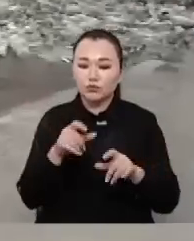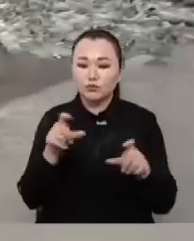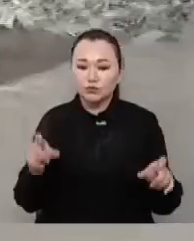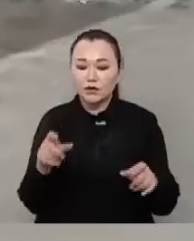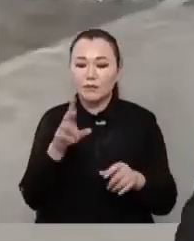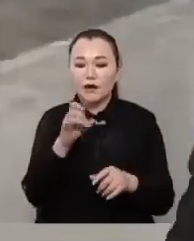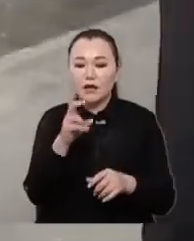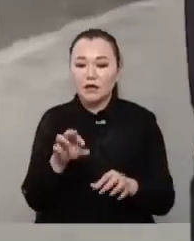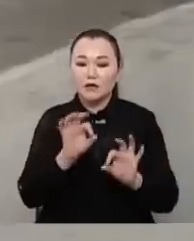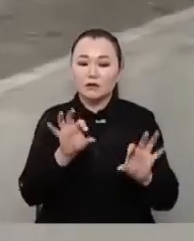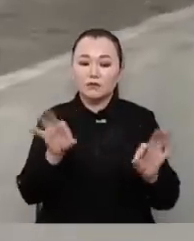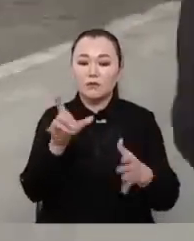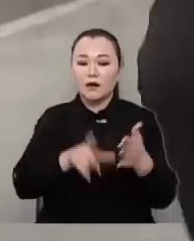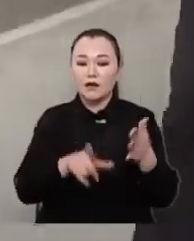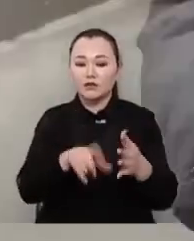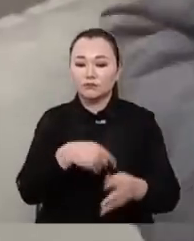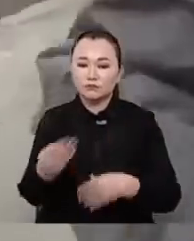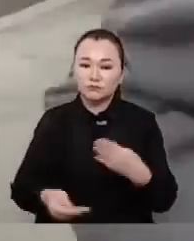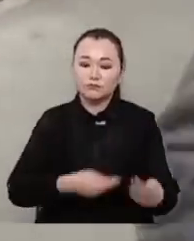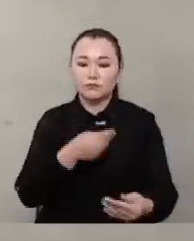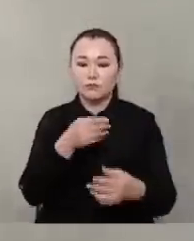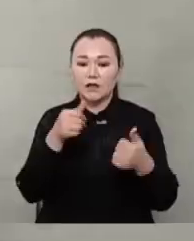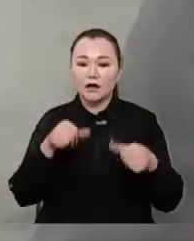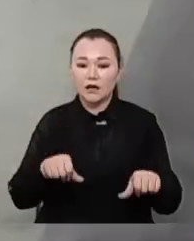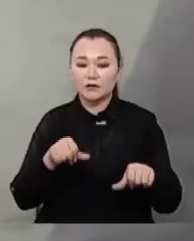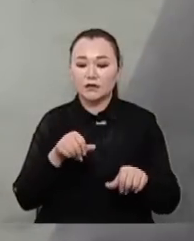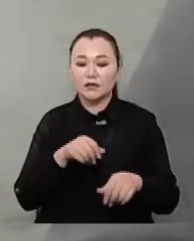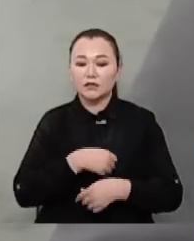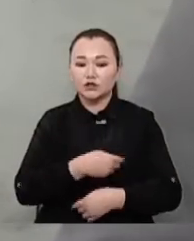барып, партияның үгіт парақшаларын таратып, плакаттарын іліп жүр.